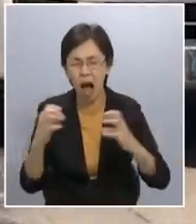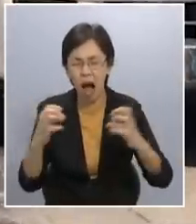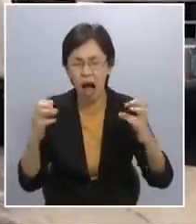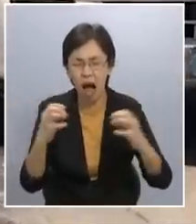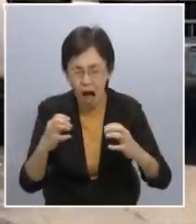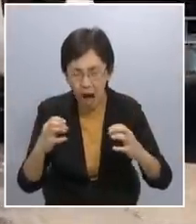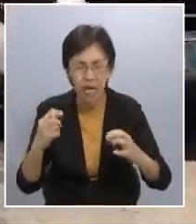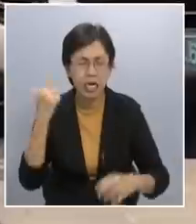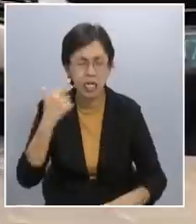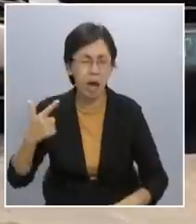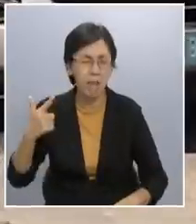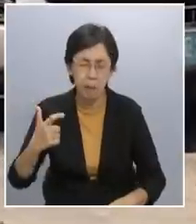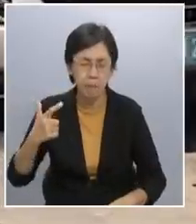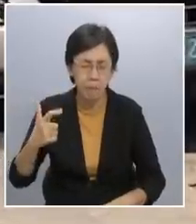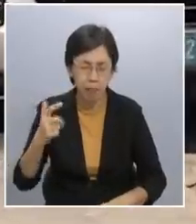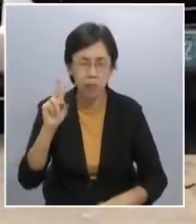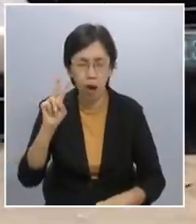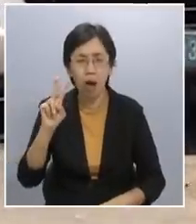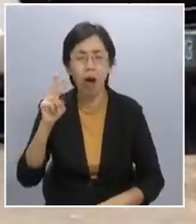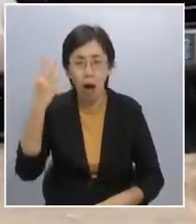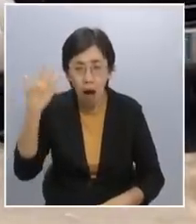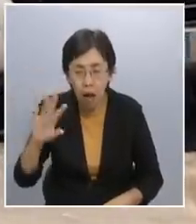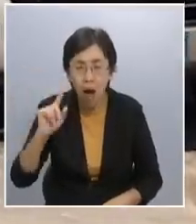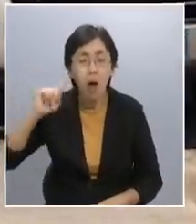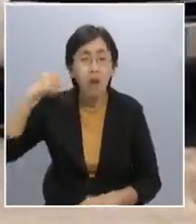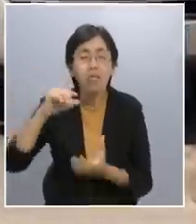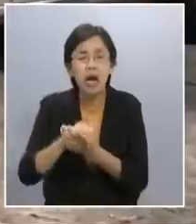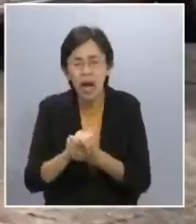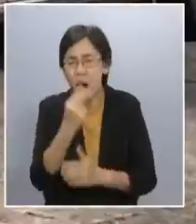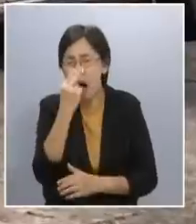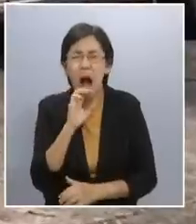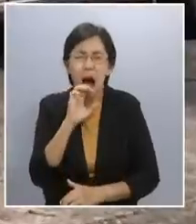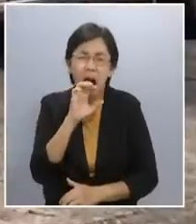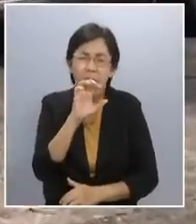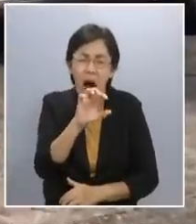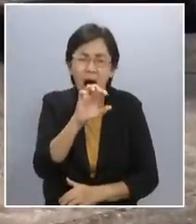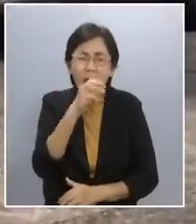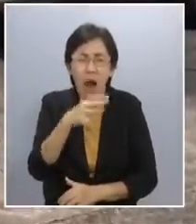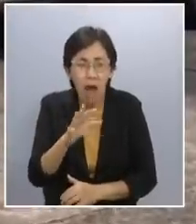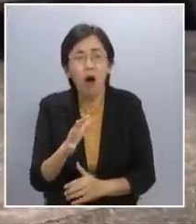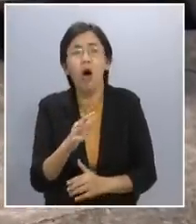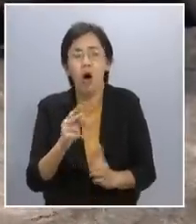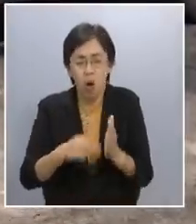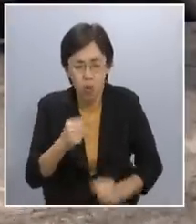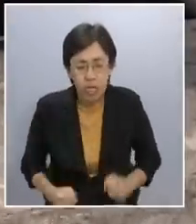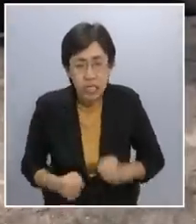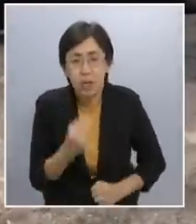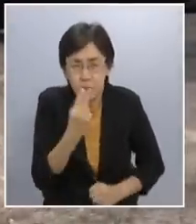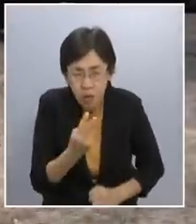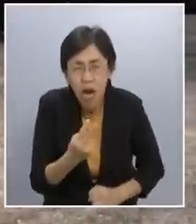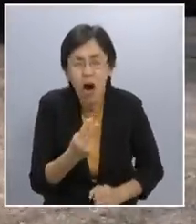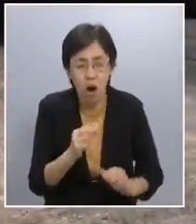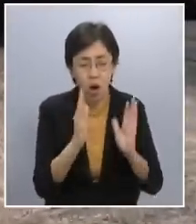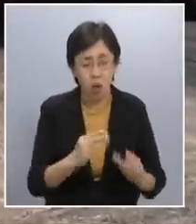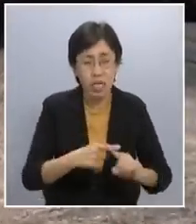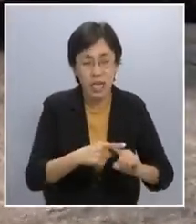ดังขึ้น2นัดนะฮะจากนั้นก็ได้ยินภรรยาของผู้ตายเนี่ยร้องเสียงดังเขาก็เลยวิ่งขึ้นไปดูครับพยายามอุ้มคนเจ็บ